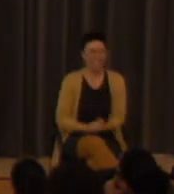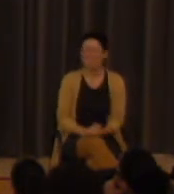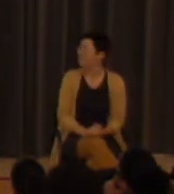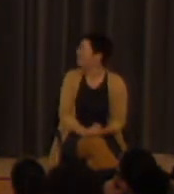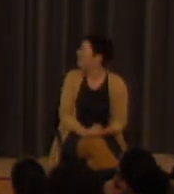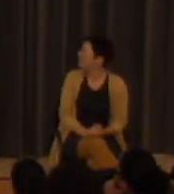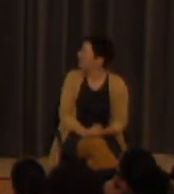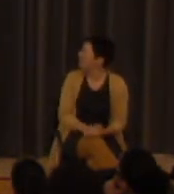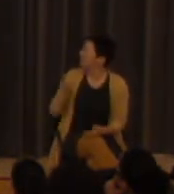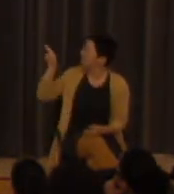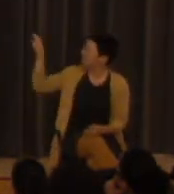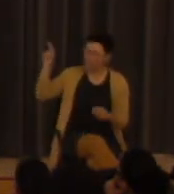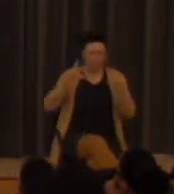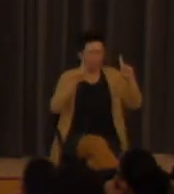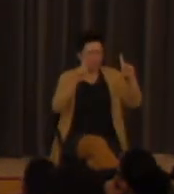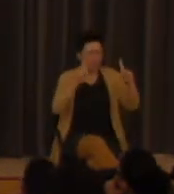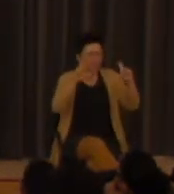D'acord, aquesta fotografia